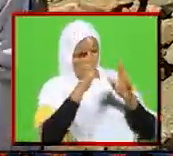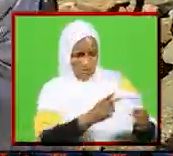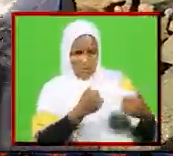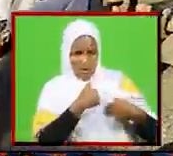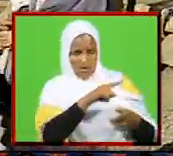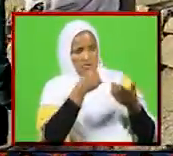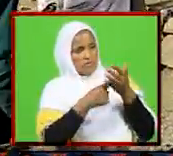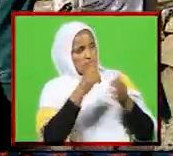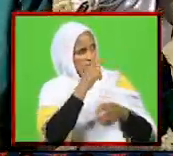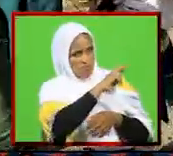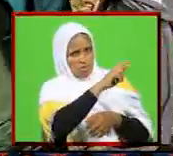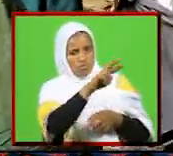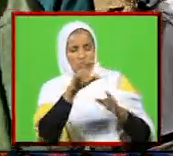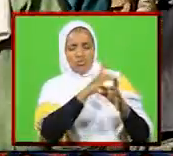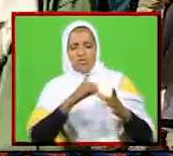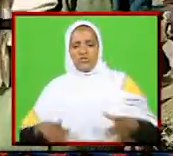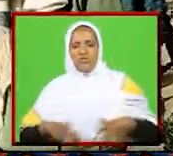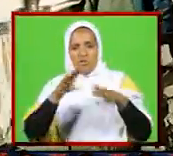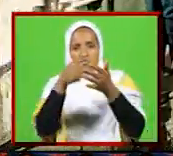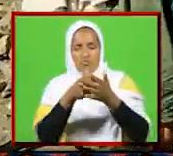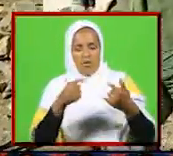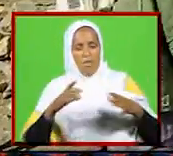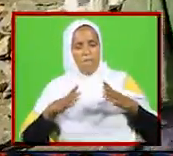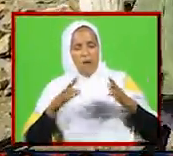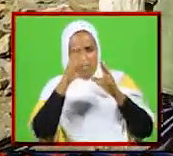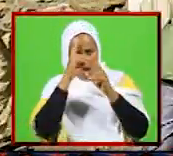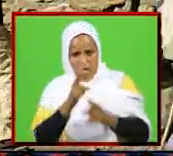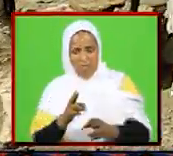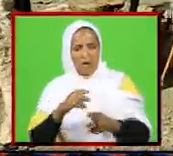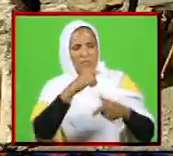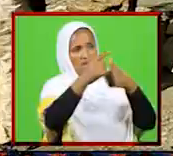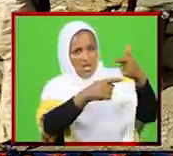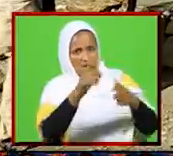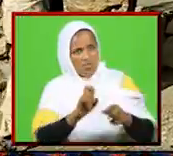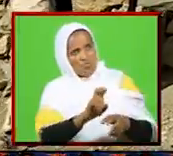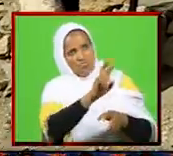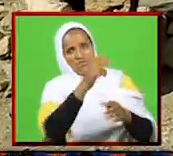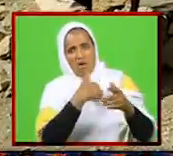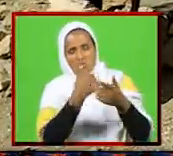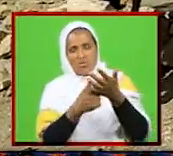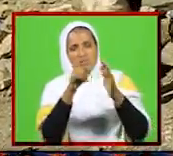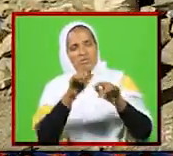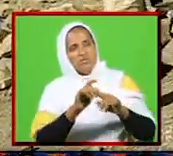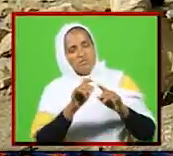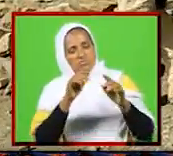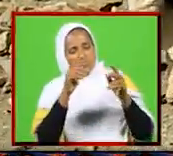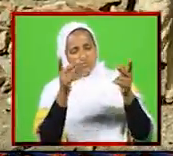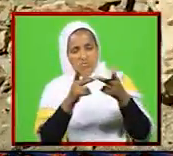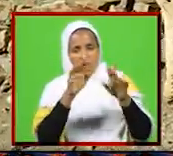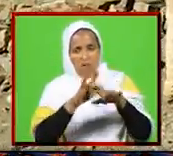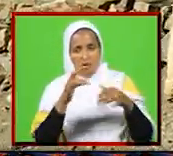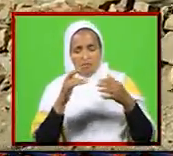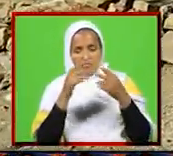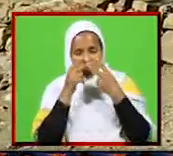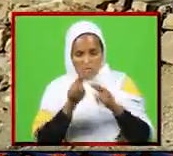ይከበራል። ስለዚህ የምትመለከቷቸው ምእመናን እንግዲህ ይህንን በዓል ለማክበር ነው እየሄዱ ያሉት። እዚህ ጋራ